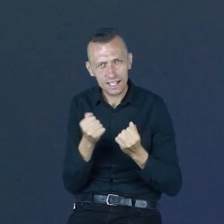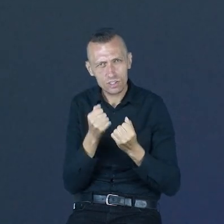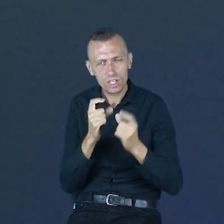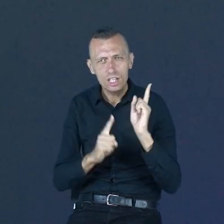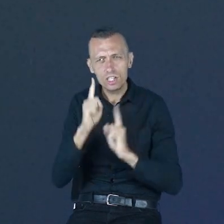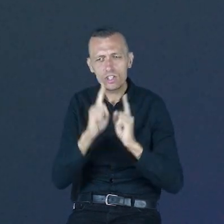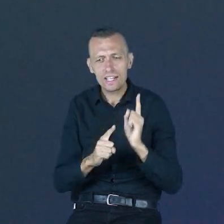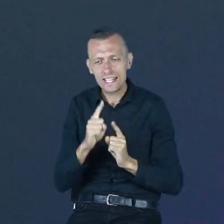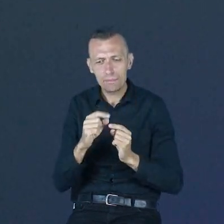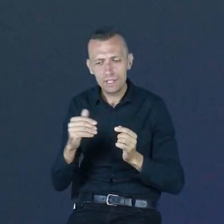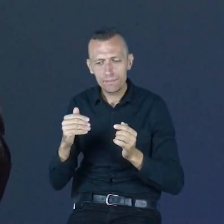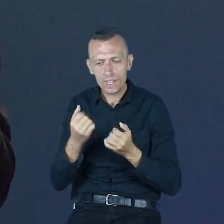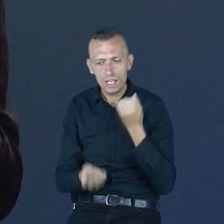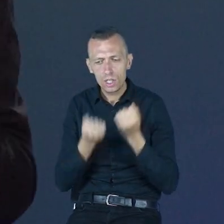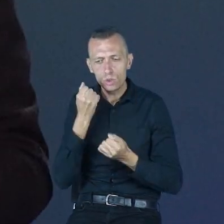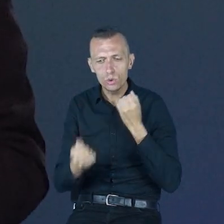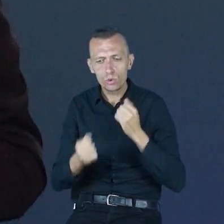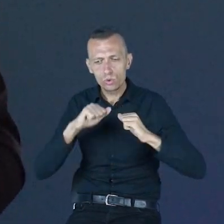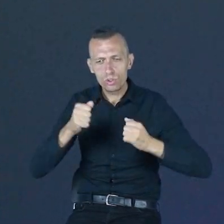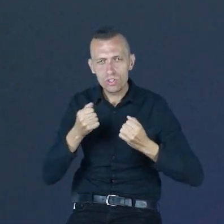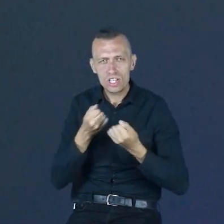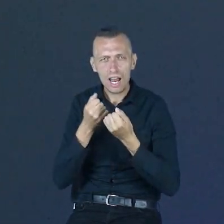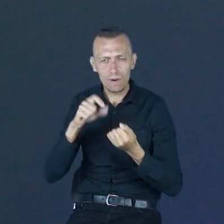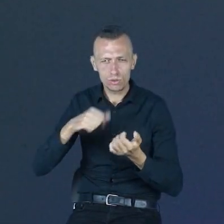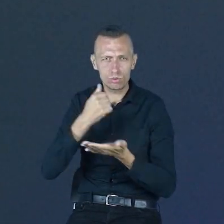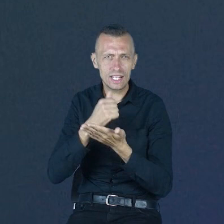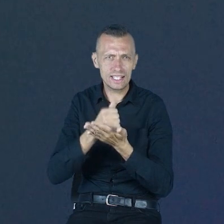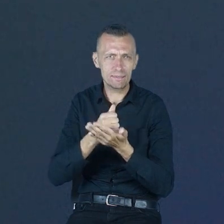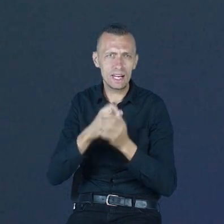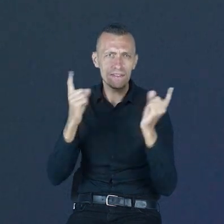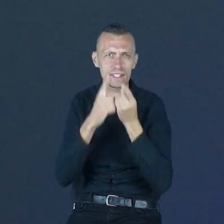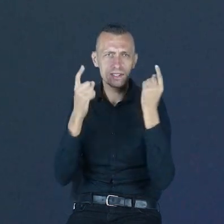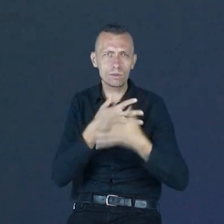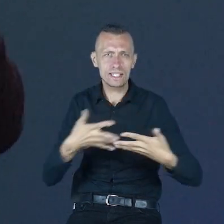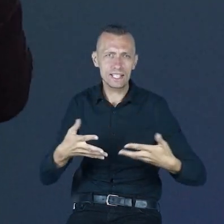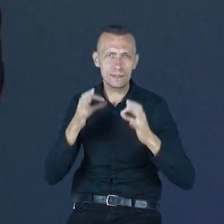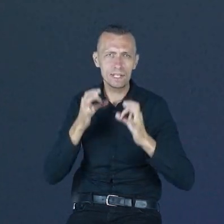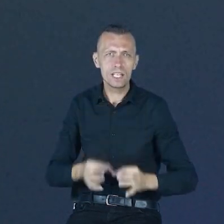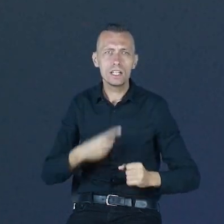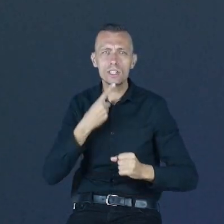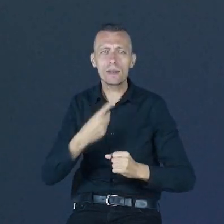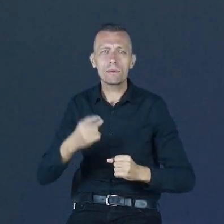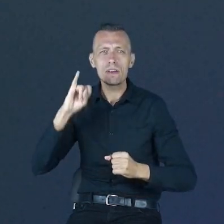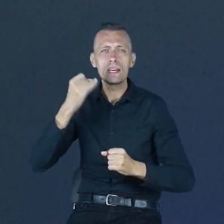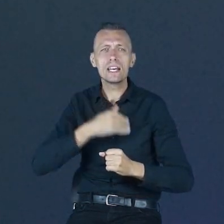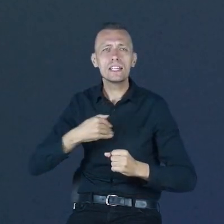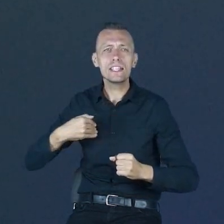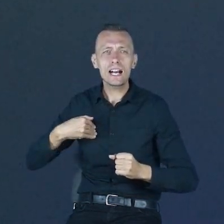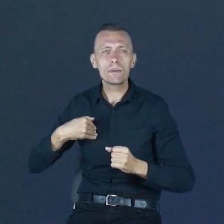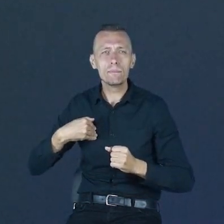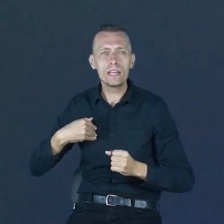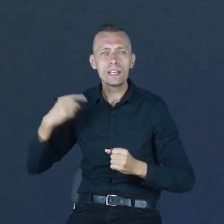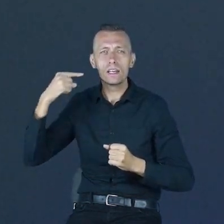zagłuszają tę rzeczywistość ziemską. I dzisiaj będziemy też mówić o tym, jak możemy pobudzać